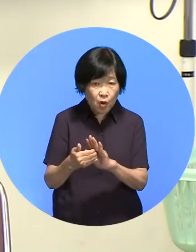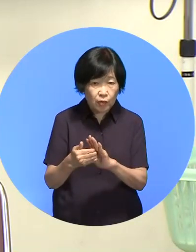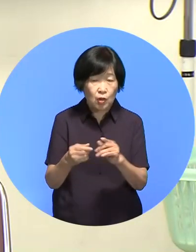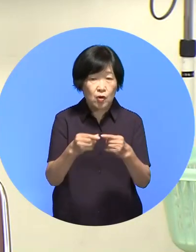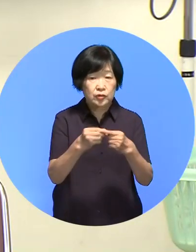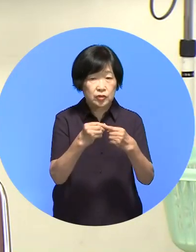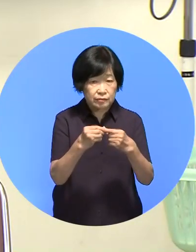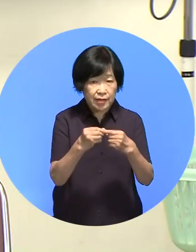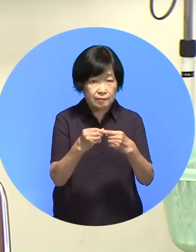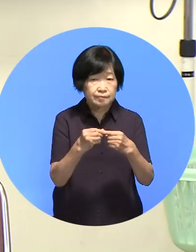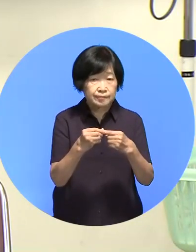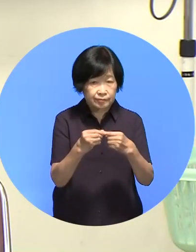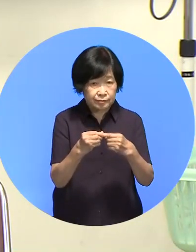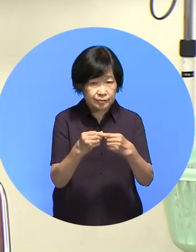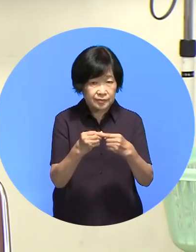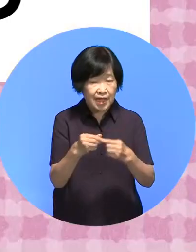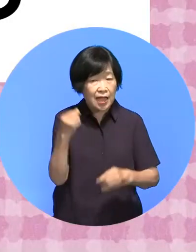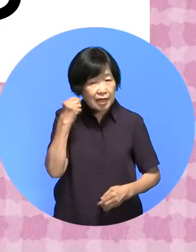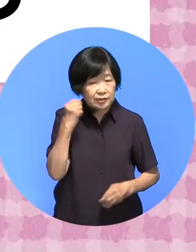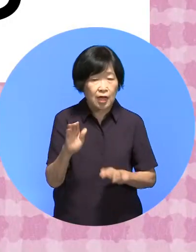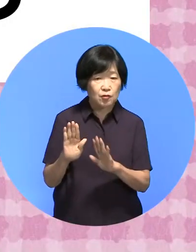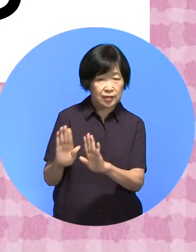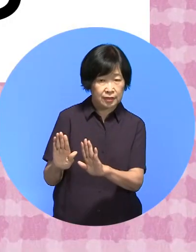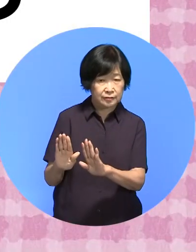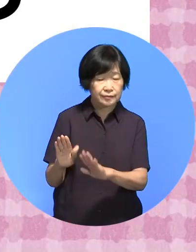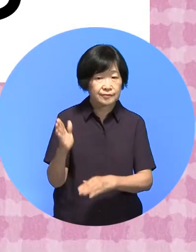として暑さを避けましょう。